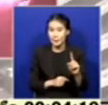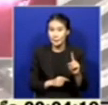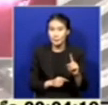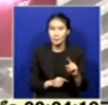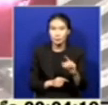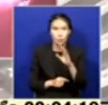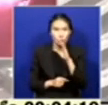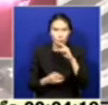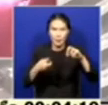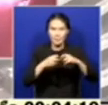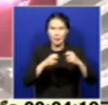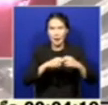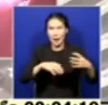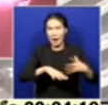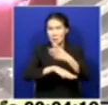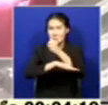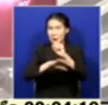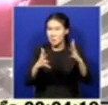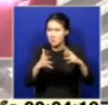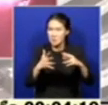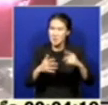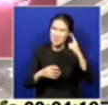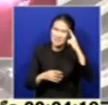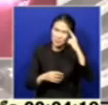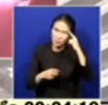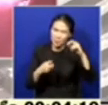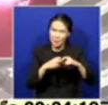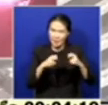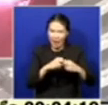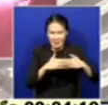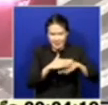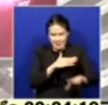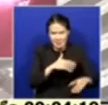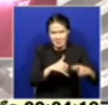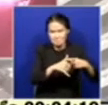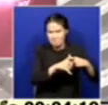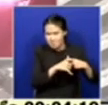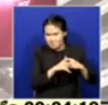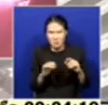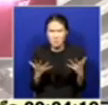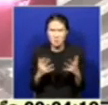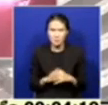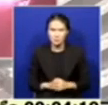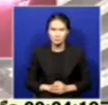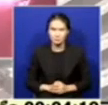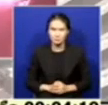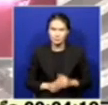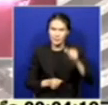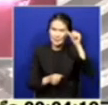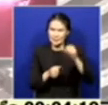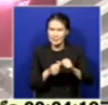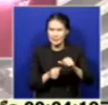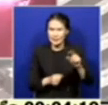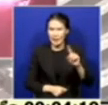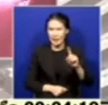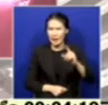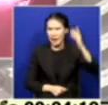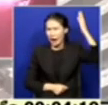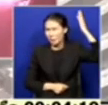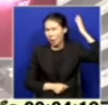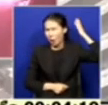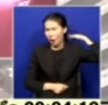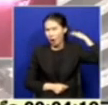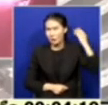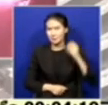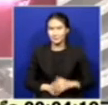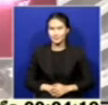คนในชาตินะฮะมันก็มีพัฒนาการหลายๆด้านของหลายๆคนนะครับก็อยากจะเรียนว่าปัญหานี้จะไม่เกิดเลยถ้าหากว่า